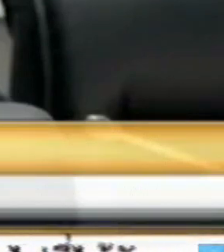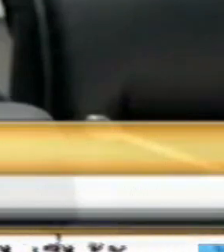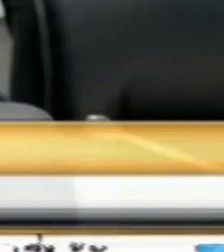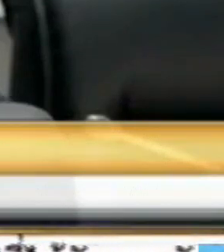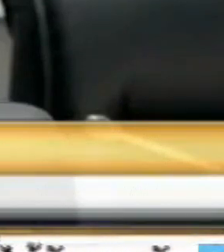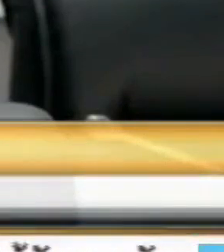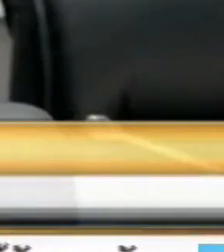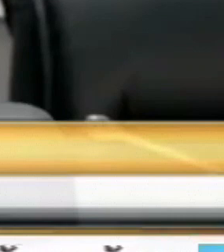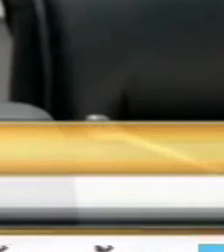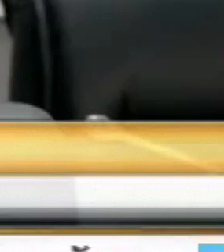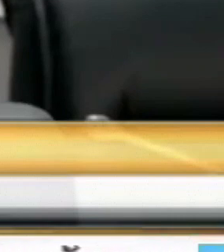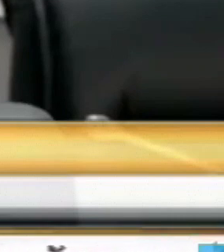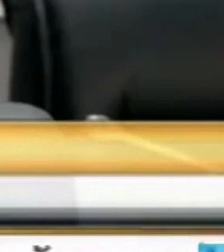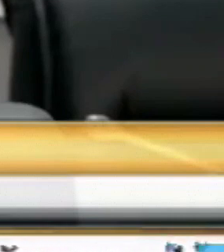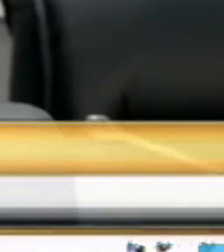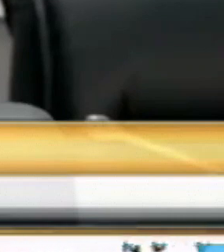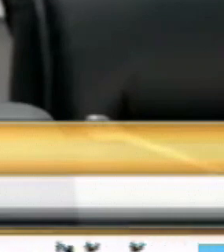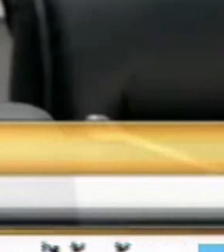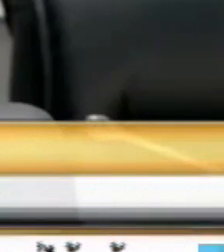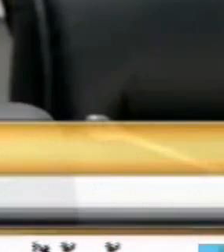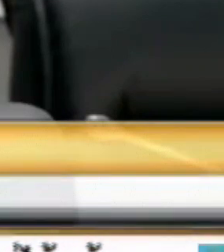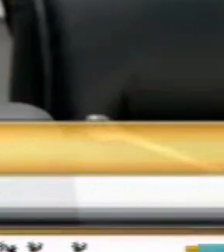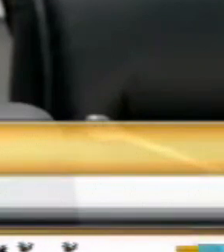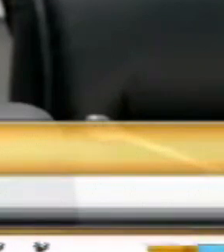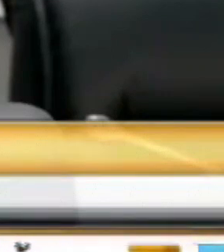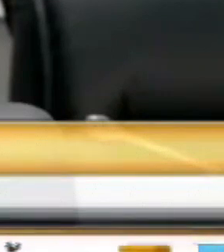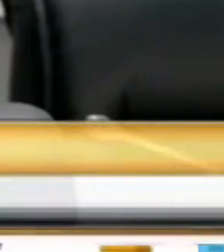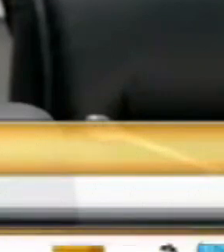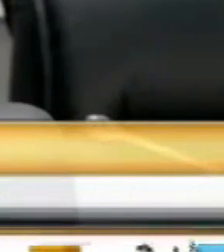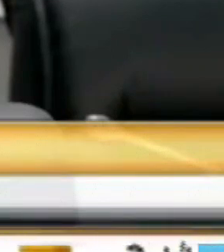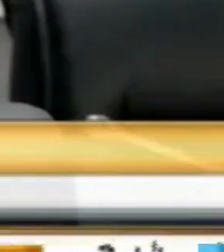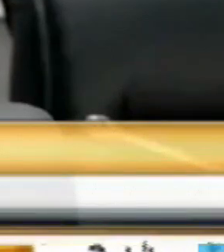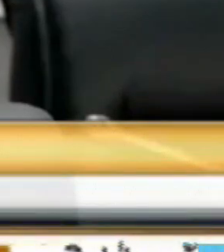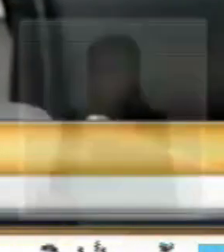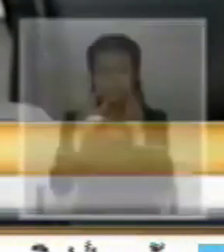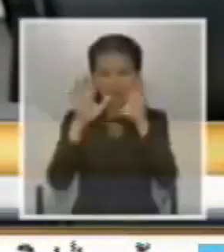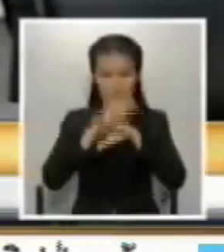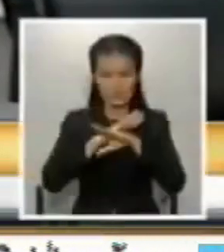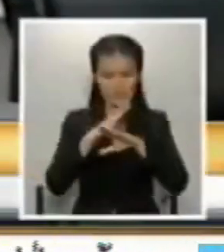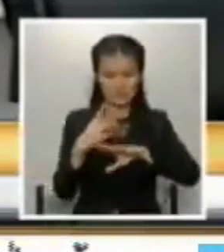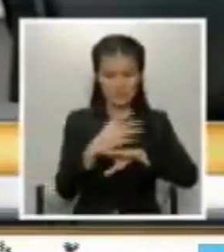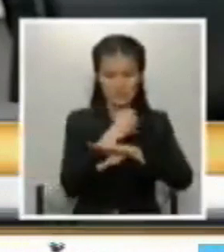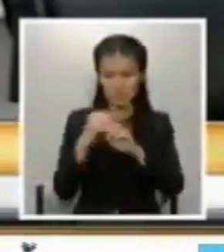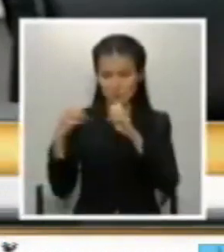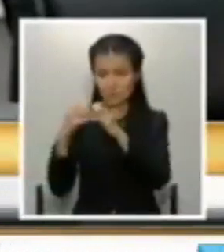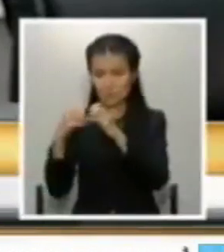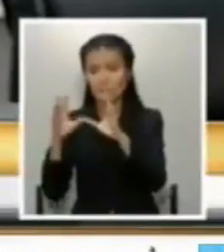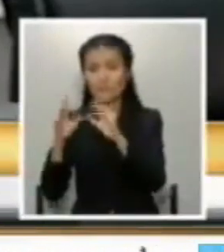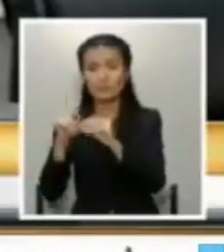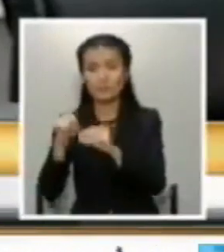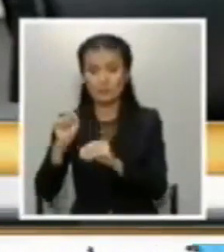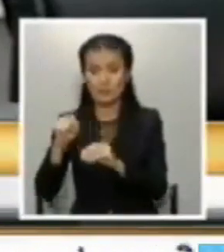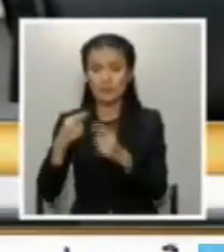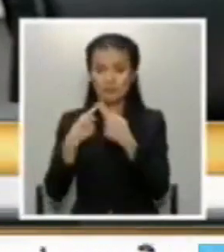สุภชัยเนี่ยพูดอะไรบ้าง อ ีกอันนึงที่คนภูมิใจไทยเขาโปรยไว้คือ CEO Nation มีร